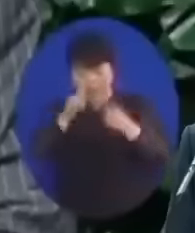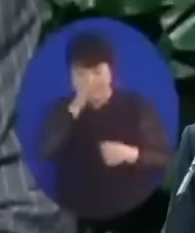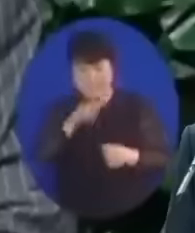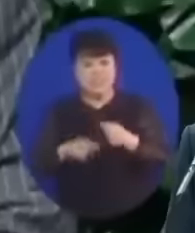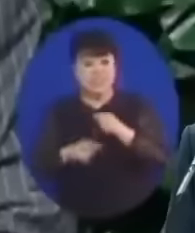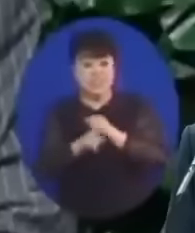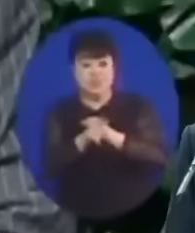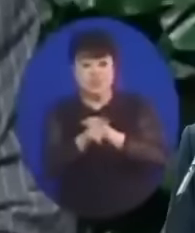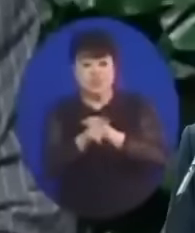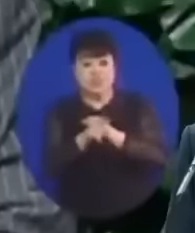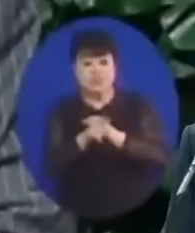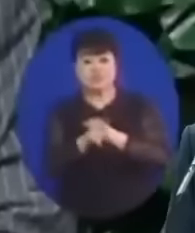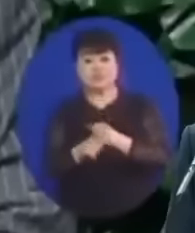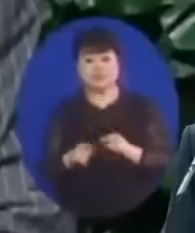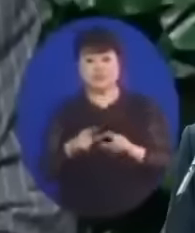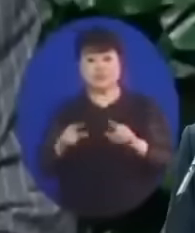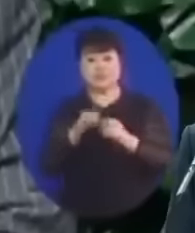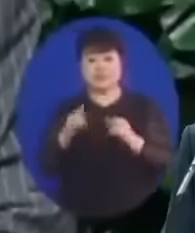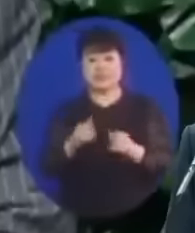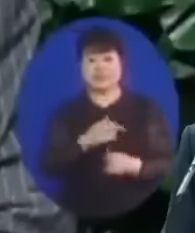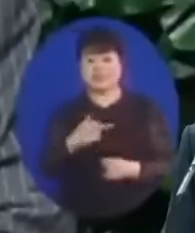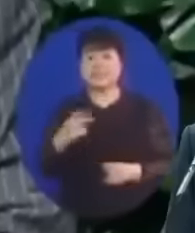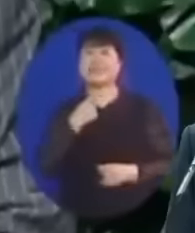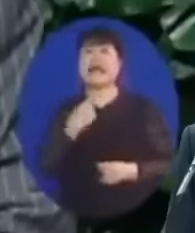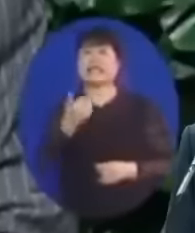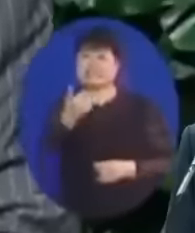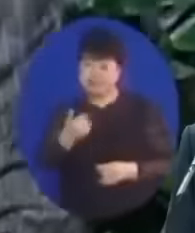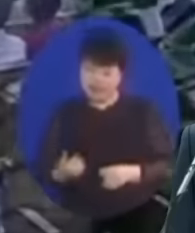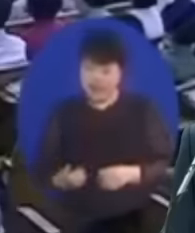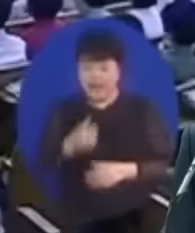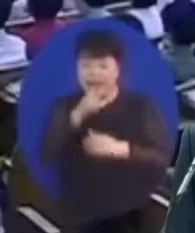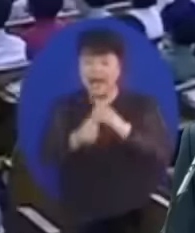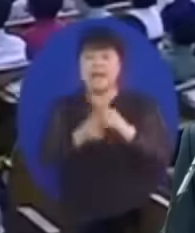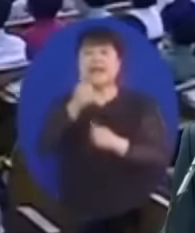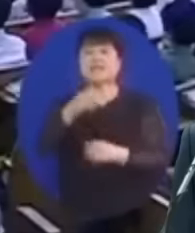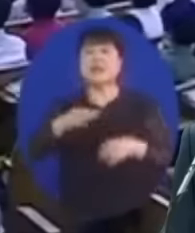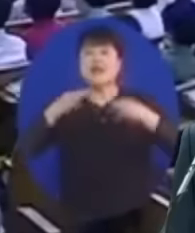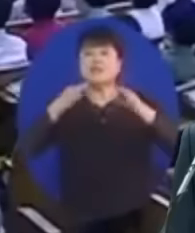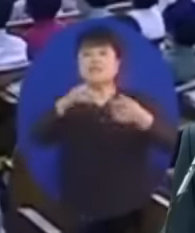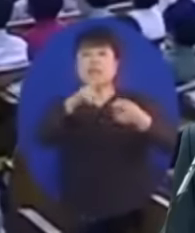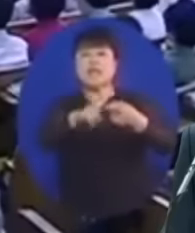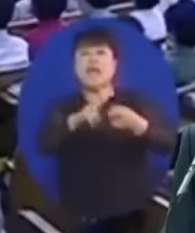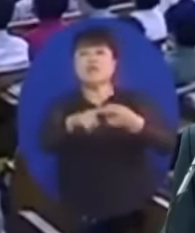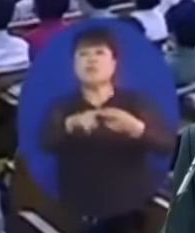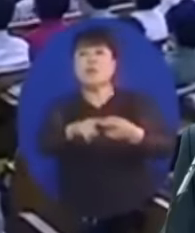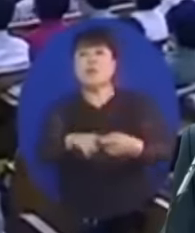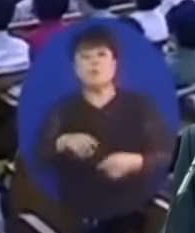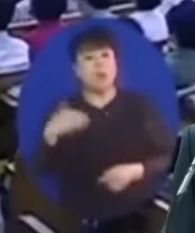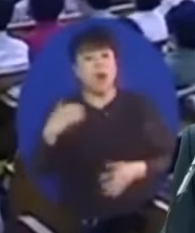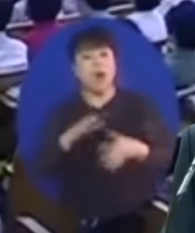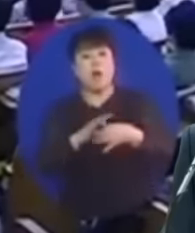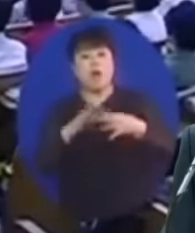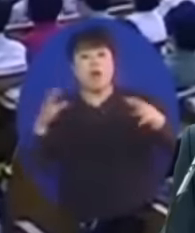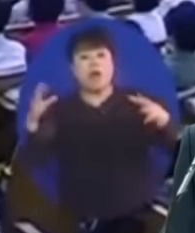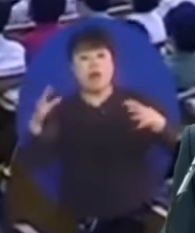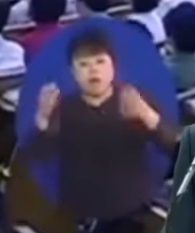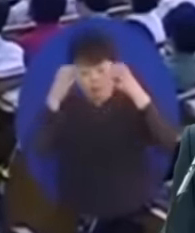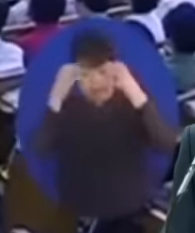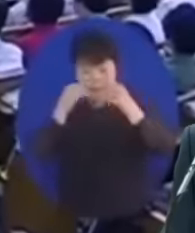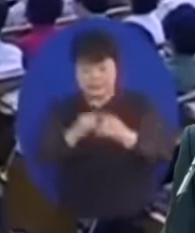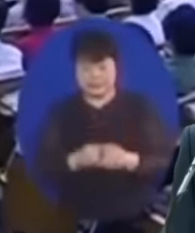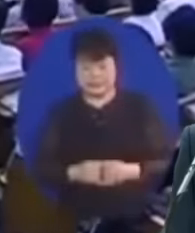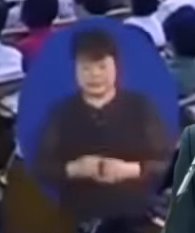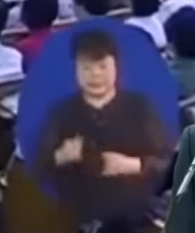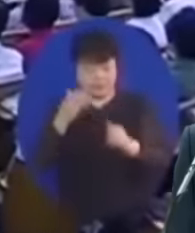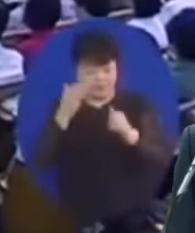있는가? 그것은 대부분의 사람들이 큰일을 당하기 전까지는 하나님의 음성에 대한 무관심하기 때문이다. 고난은 이런 인생을